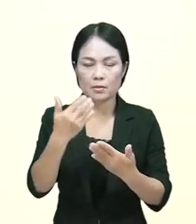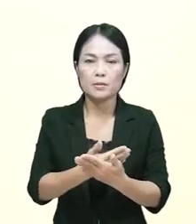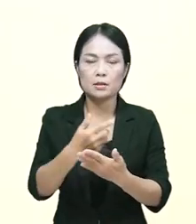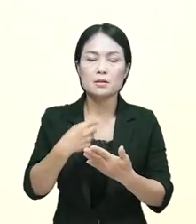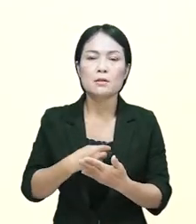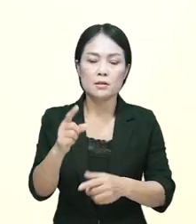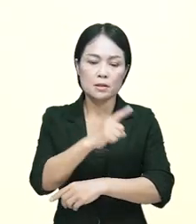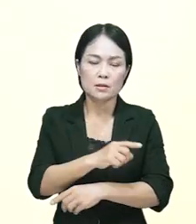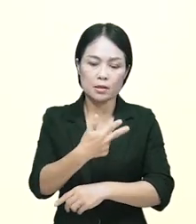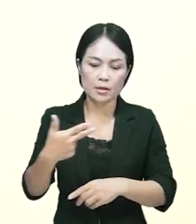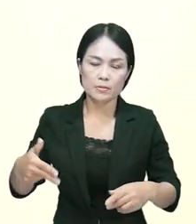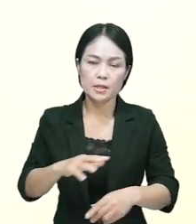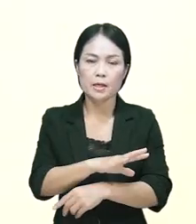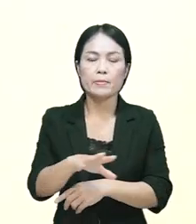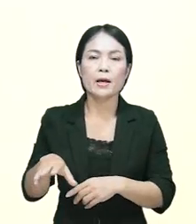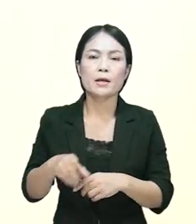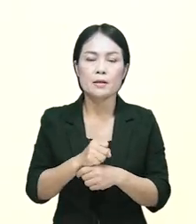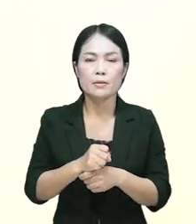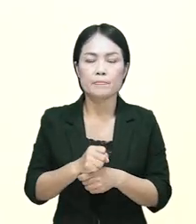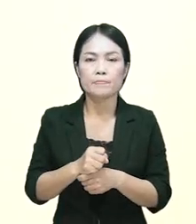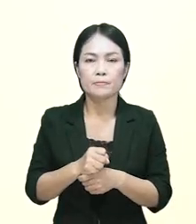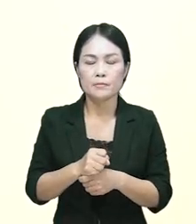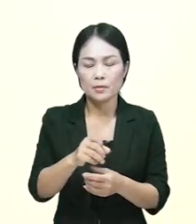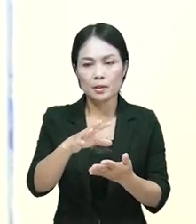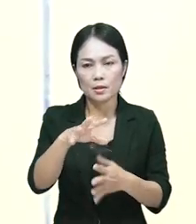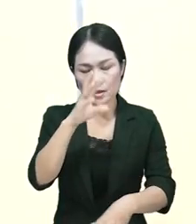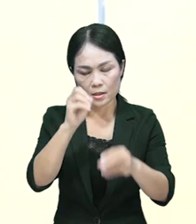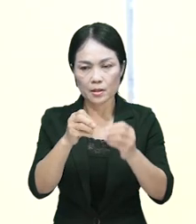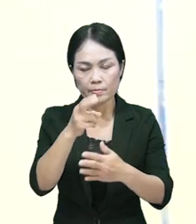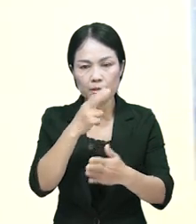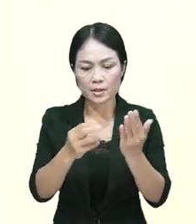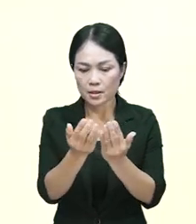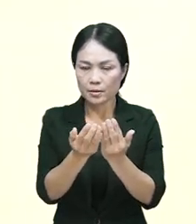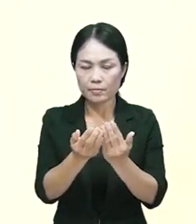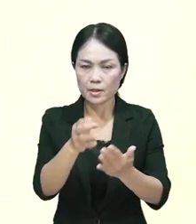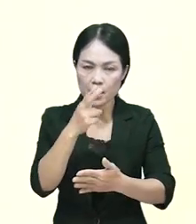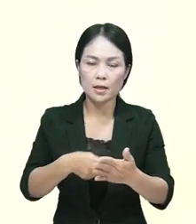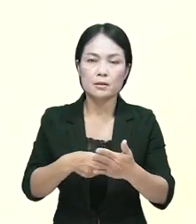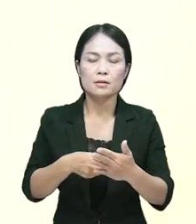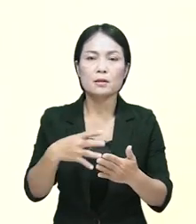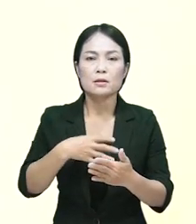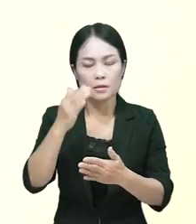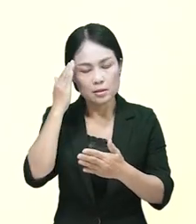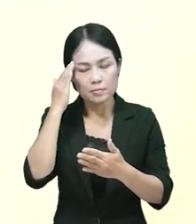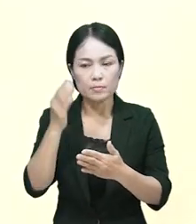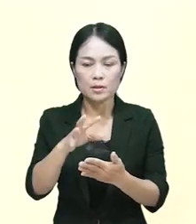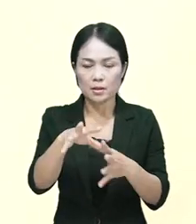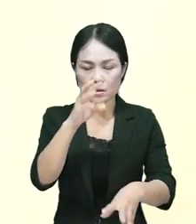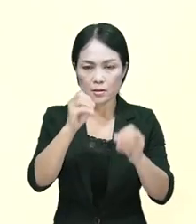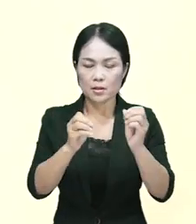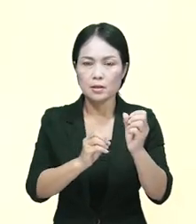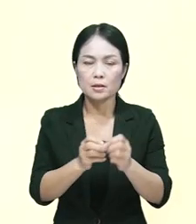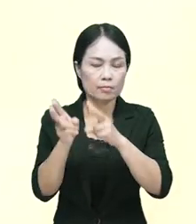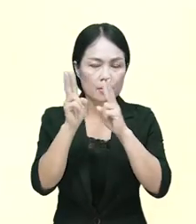ថ្ងៃនេះភាសាខ្មែរទាយមកកូនរៀនអំពីអីហ្នឹងអំណានយ៉ាងរៀនអំពីអីចុះបើចង់ដឹងថារៀនអំពីអីតាមដានជាមួយអ្